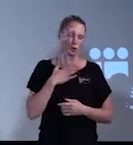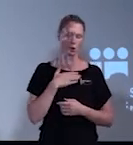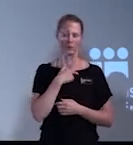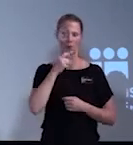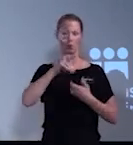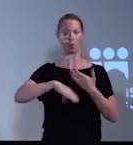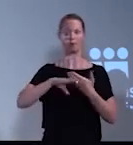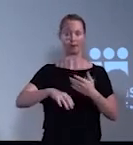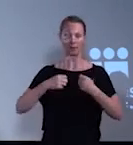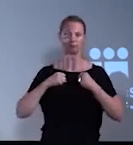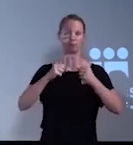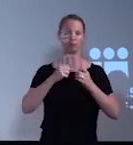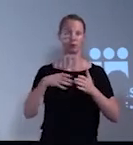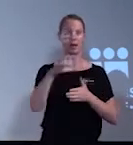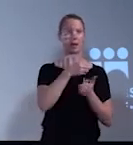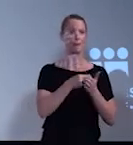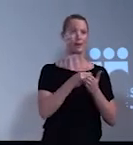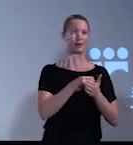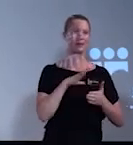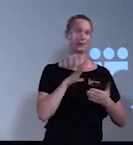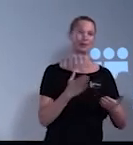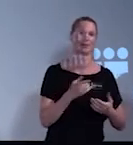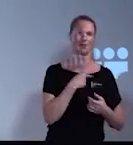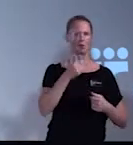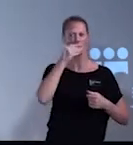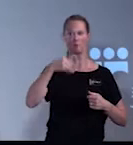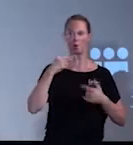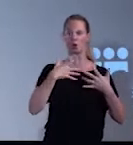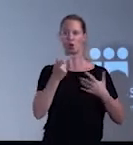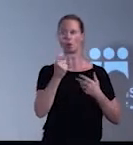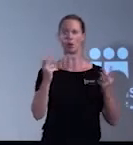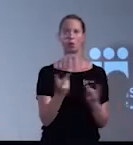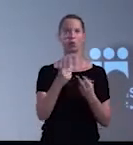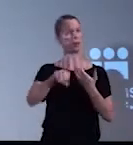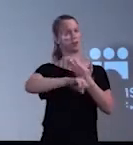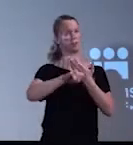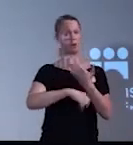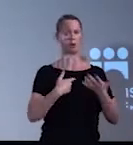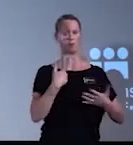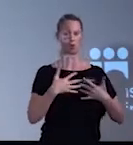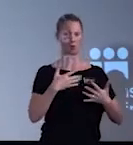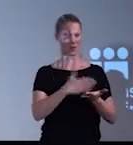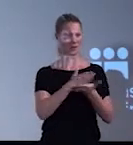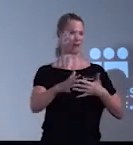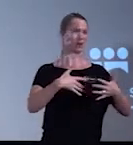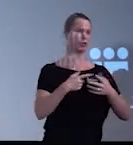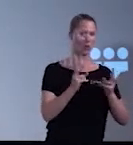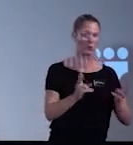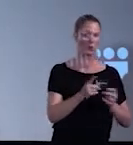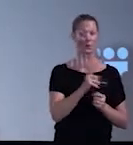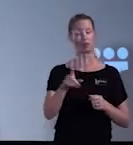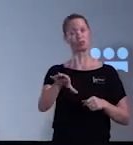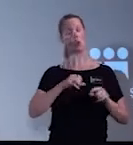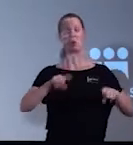heller låta bli agera bara för att vi inte har alla pengar i hela världen. Vi måste ju våga göra ändå och kunna försvara det vi gör och berätta varför. Och sen ta de